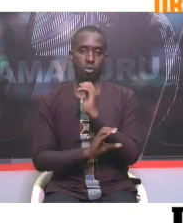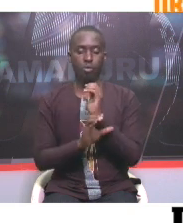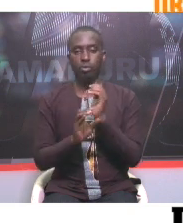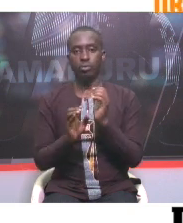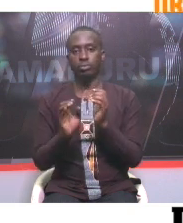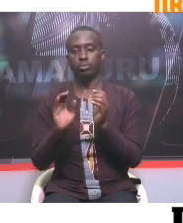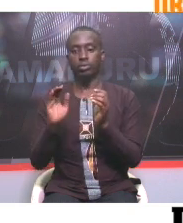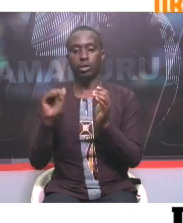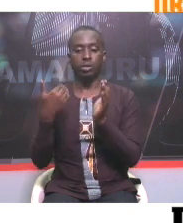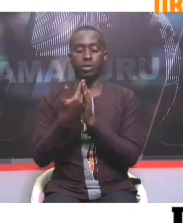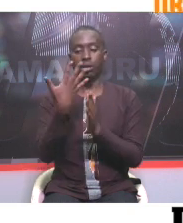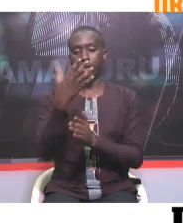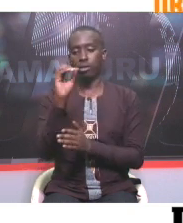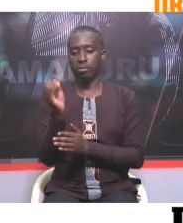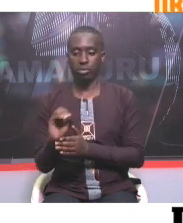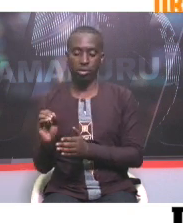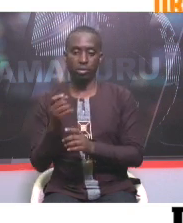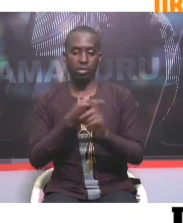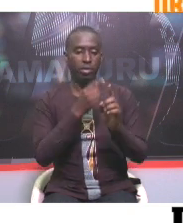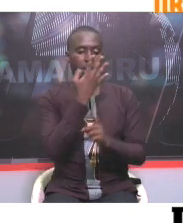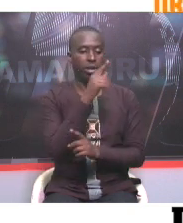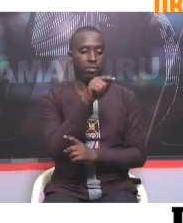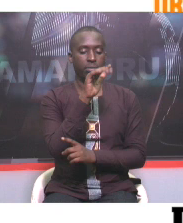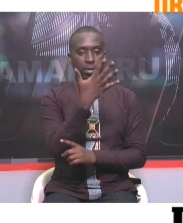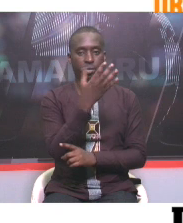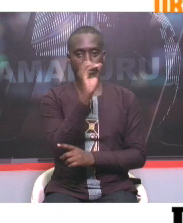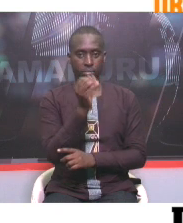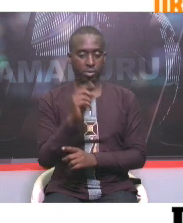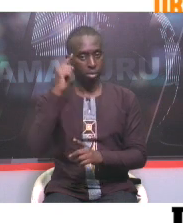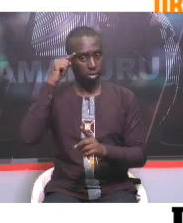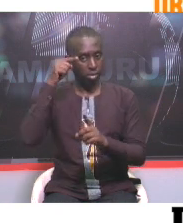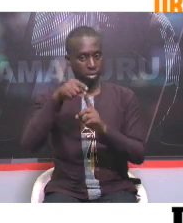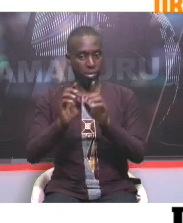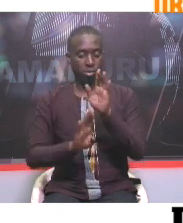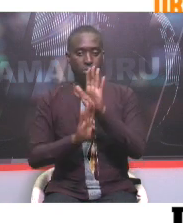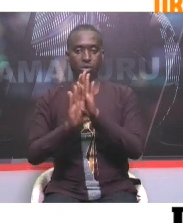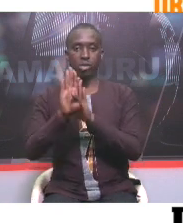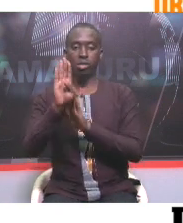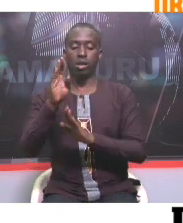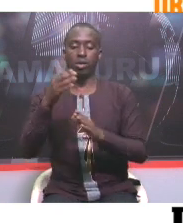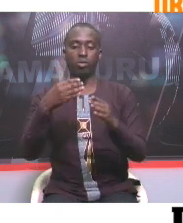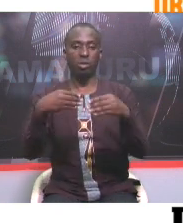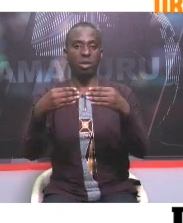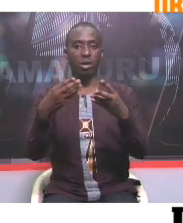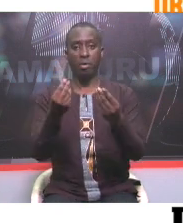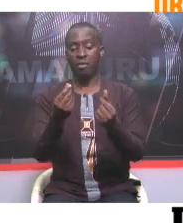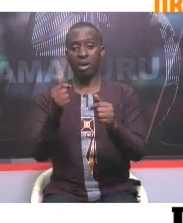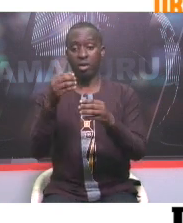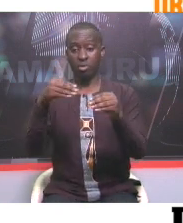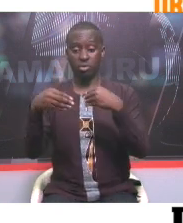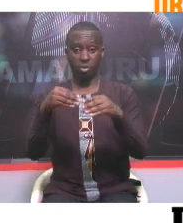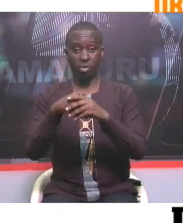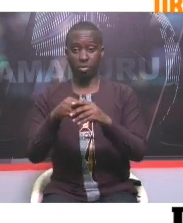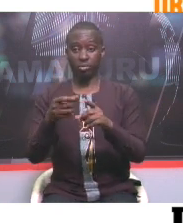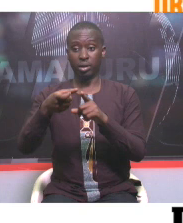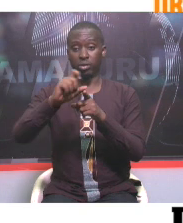rwayo kuri 5% ruvuye kuri 4.5%. Icyo cyemezo ngo cyari kigamije guhangana n'itumbagira ry'ibiciro ku isoko muri uko kwezi byari byarazamutse